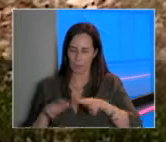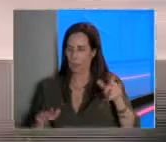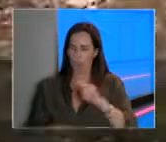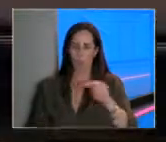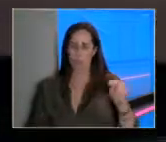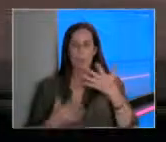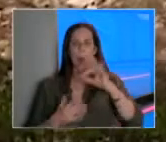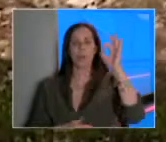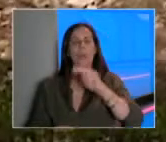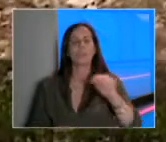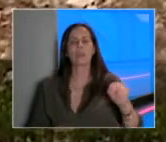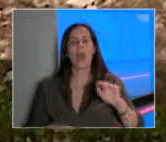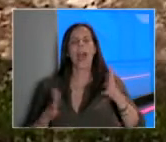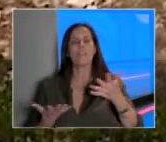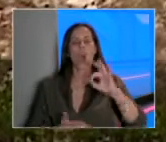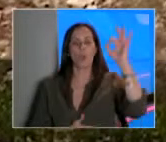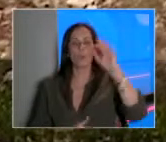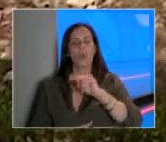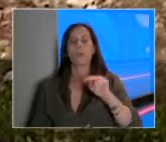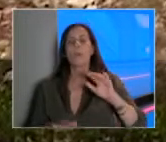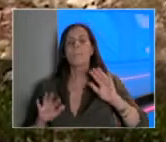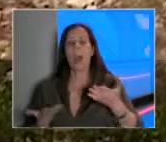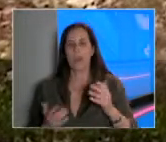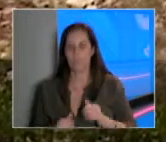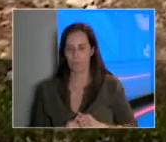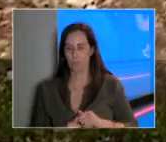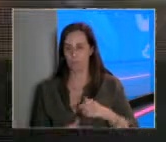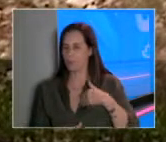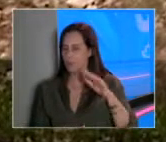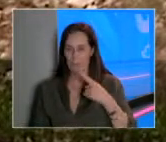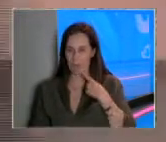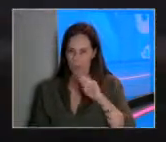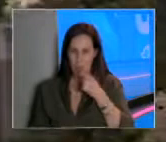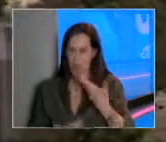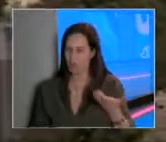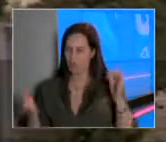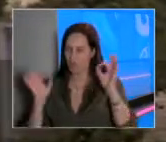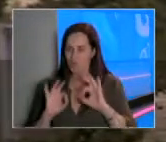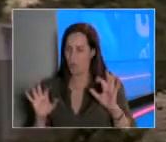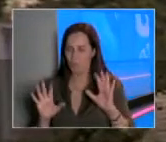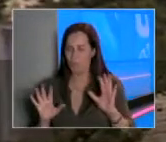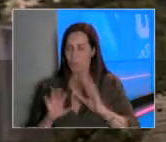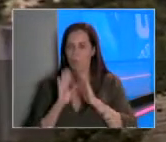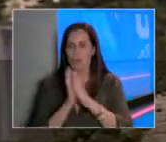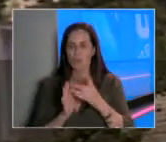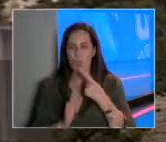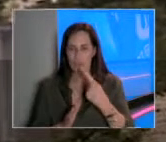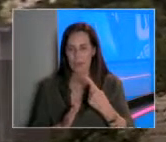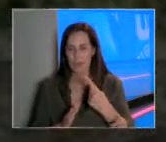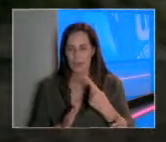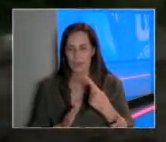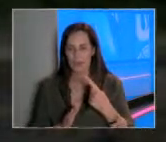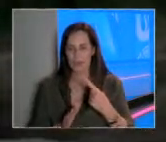הוא לא כמה אחוזים, אלא הנושא הוא איפה האחוזים, הנושא הוא על מה הנושא. ואני גם אגיד לך סוד, אין שום... כל מה שאתה מדבר על